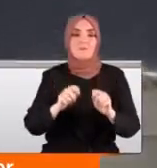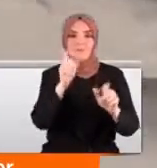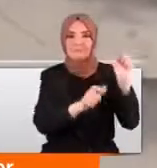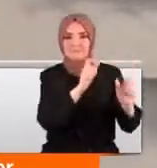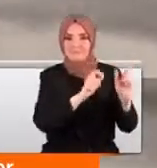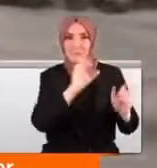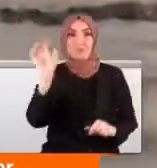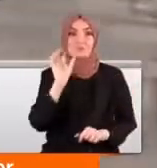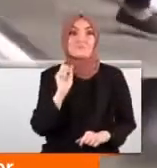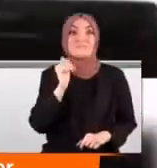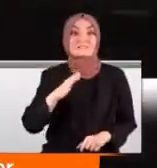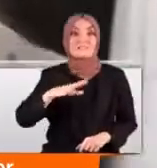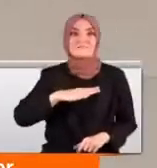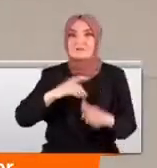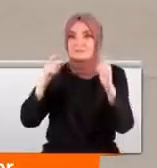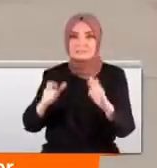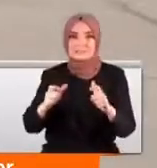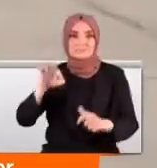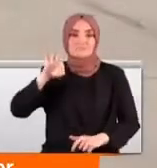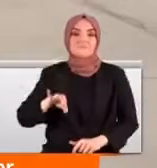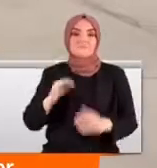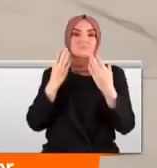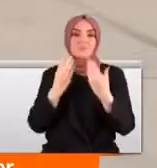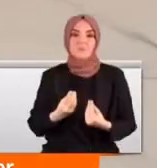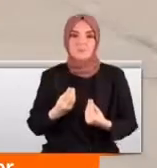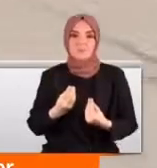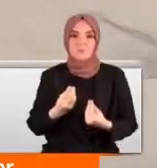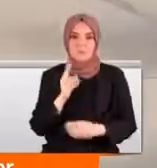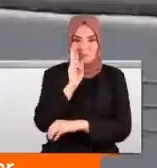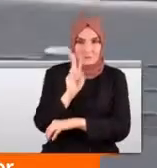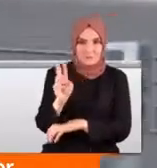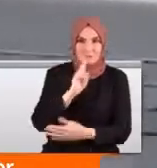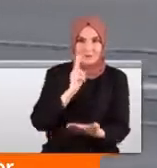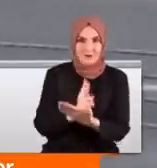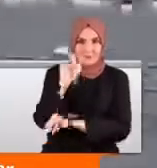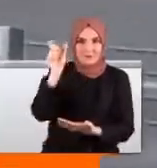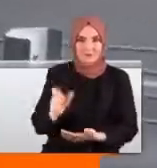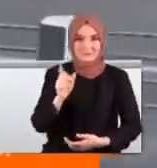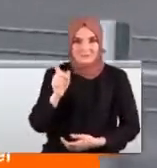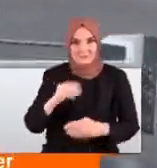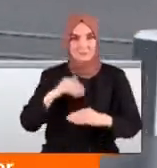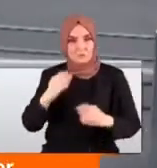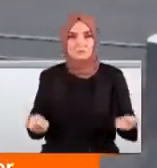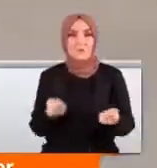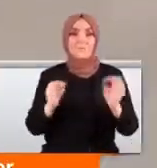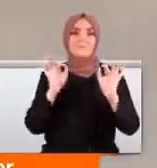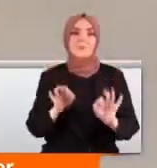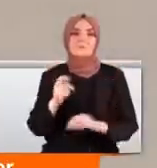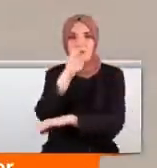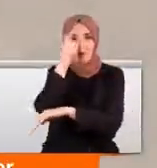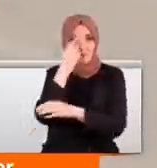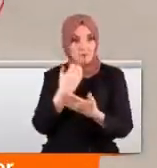tutmuştu. Uyanıklar gözlerine kestirdikleri kişiyi takip alıp hızlı işe koyuluyordu. Kameralar o dakikalarda kayıttaydı.